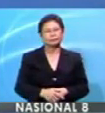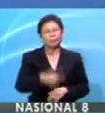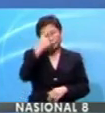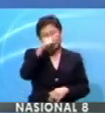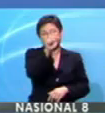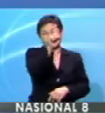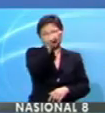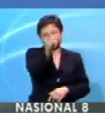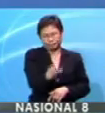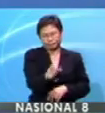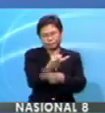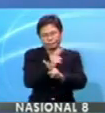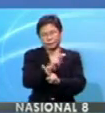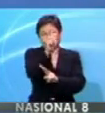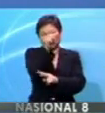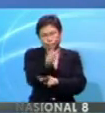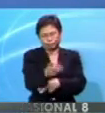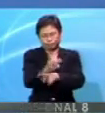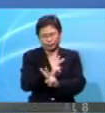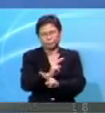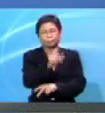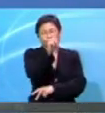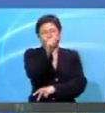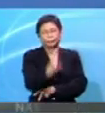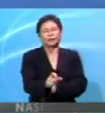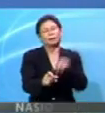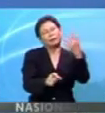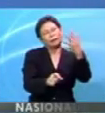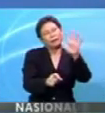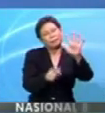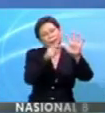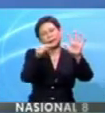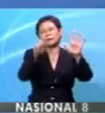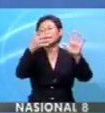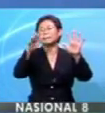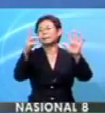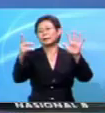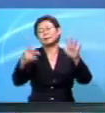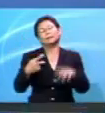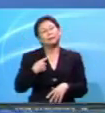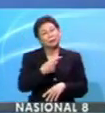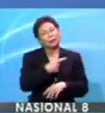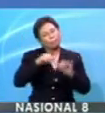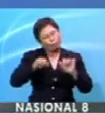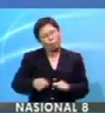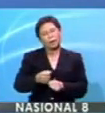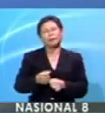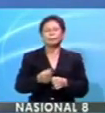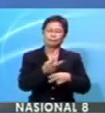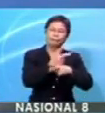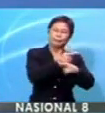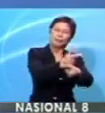setiap peminjam dan ini membolehkan kita untuk memberi